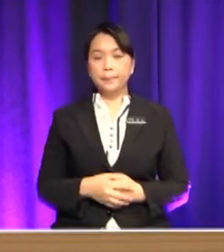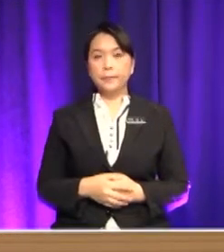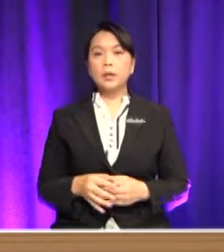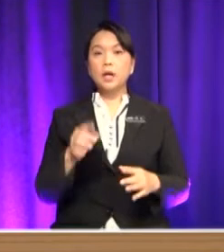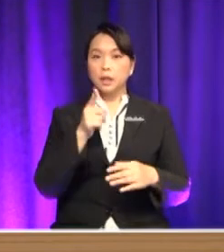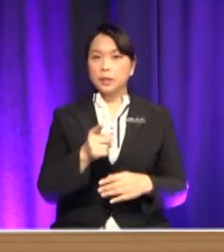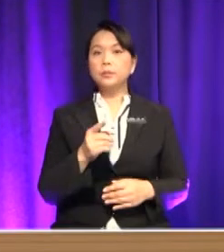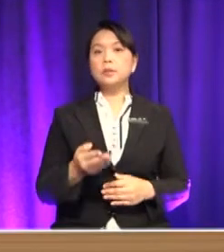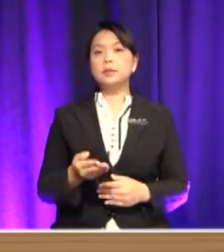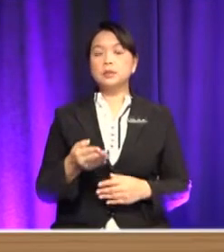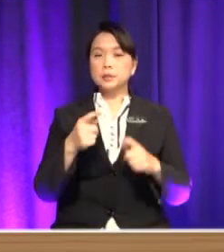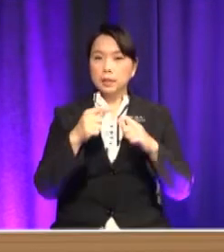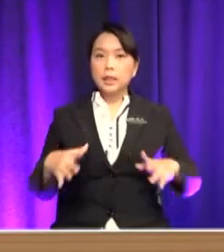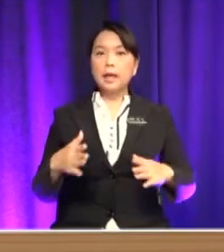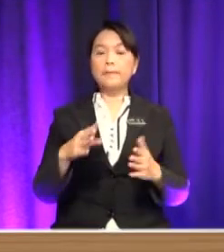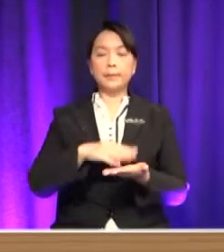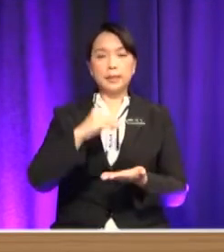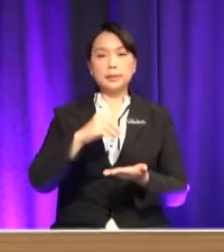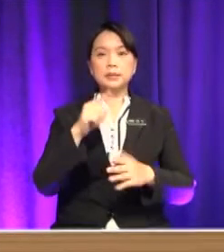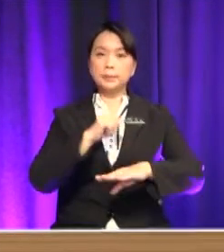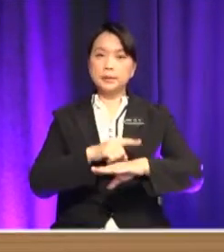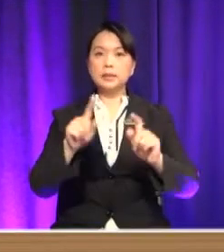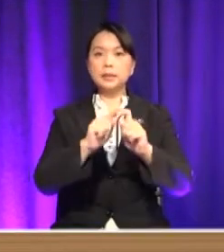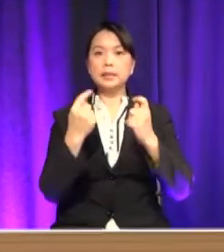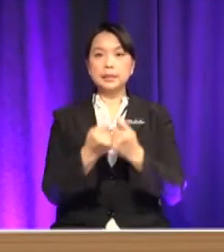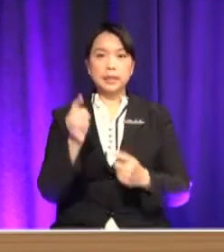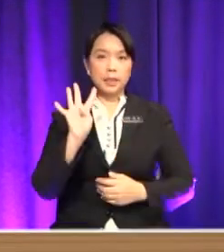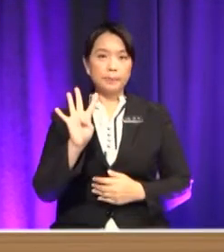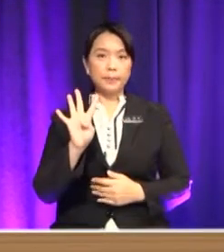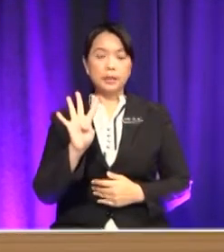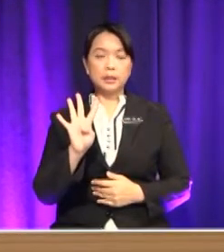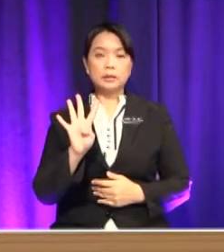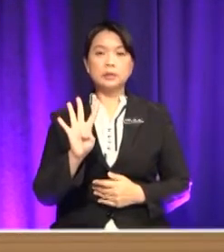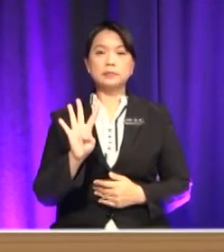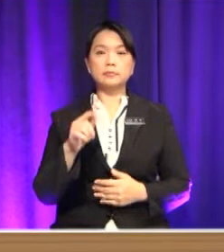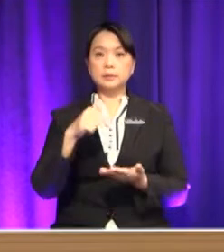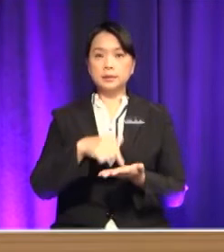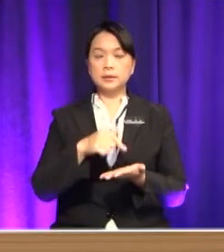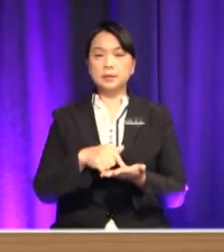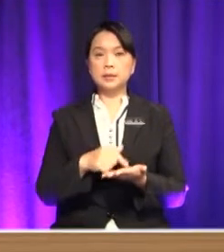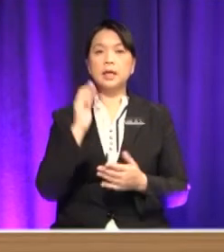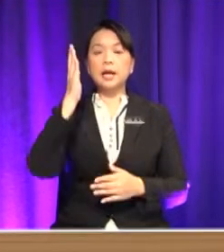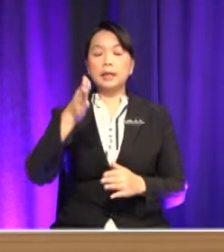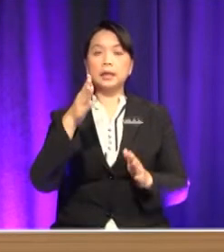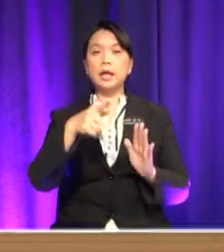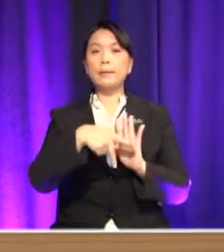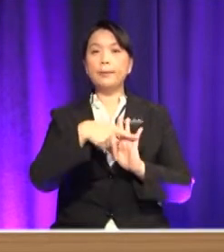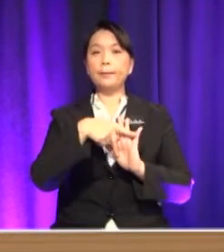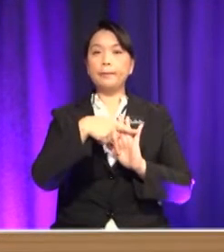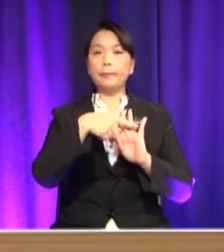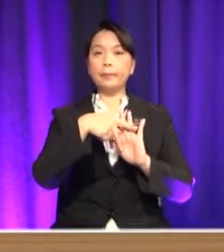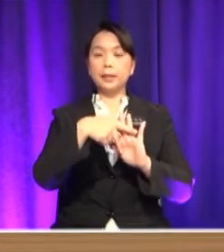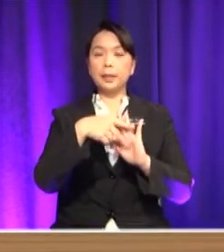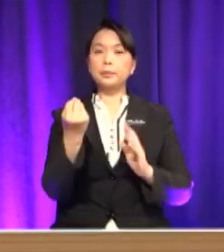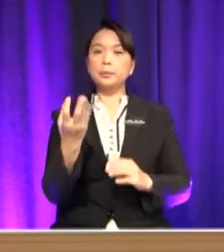telah belajar semasa tingkatan 4 yang lalu. So di sini dia akan memaparkan beberapa